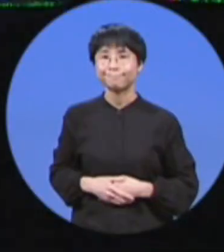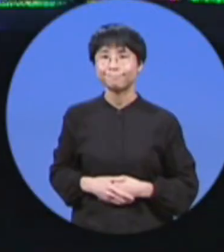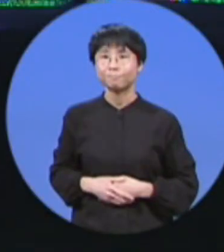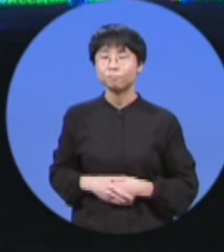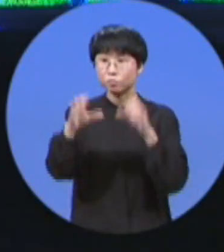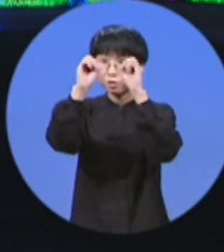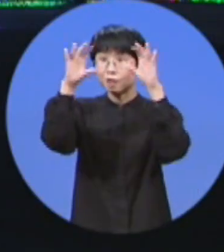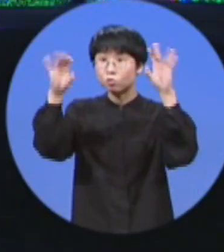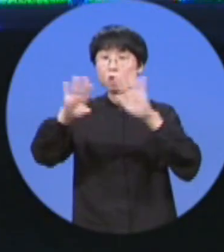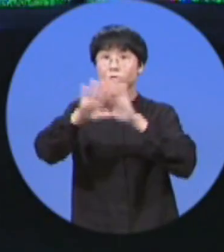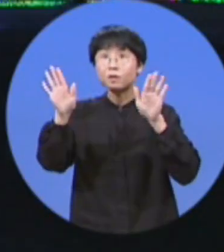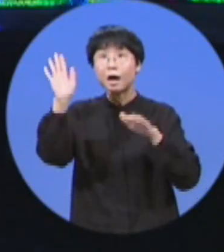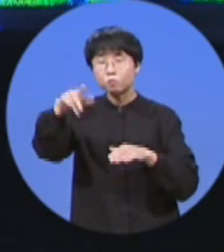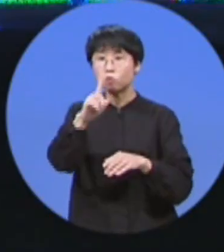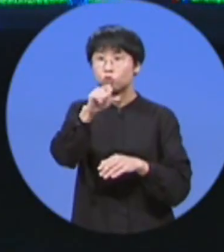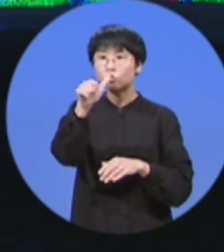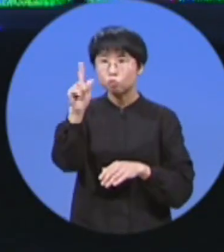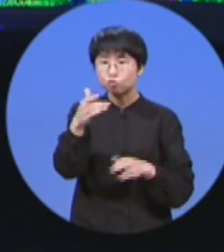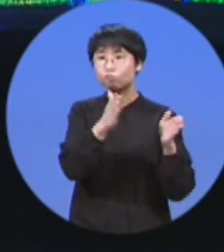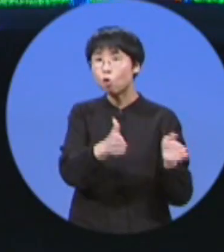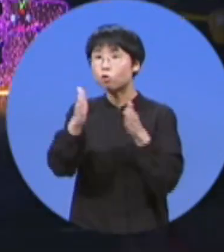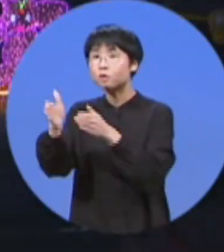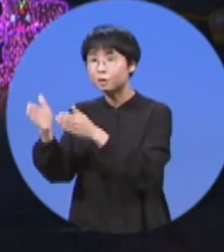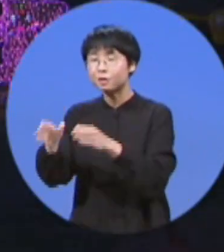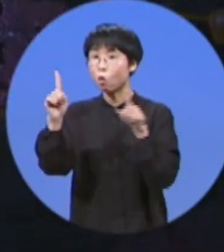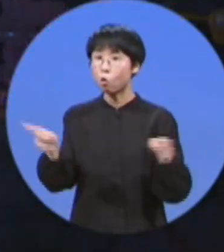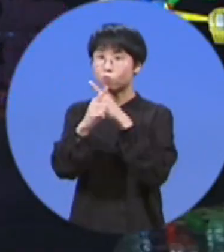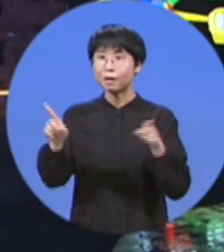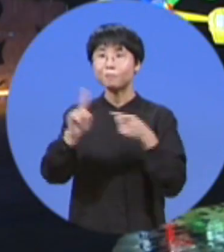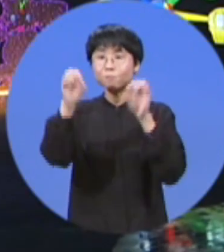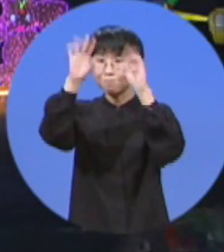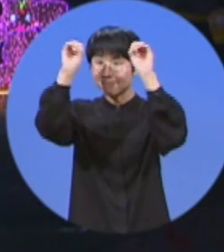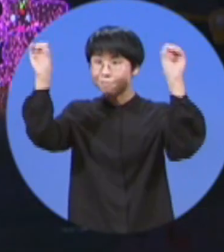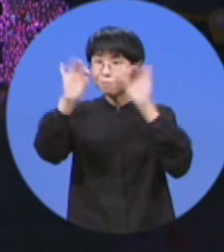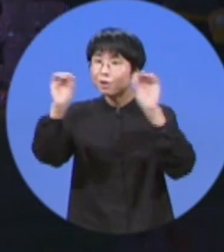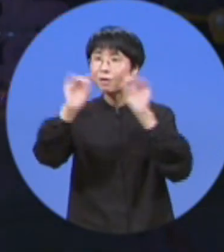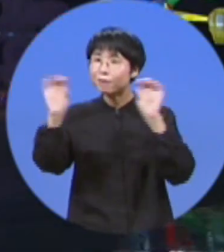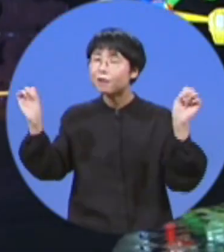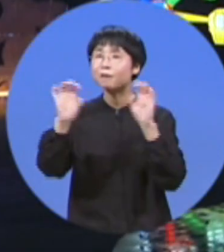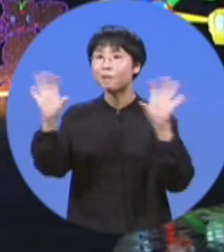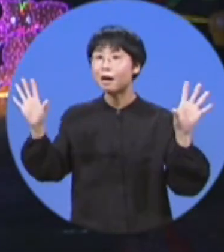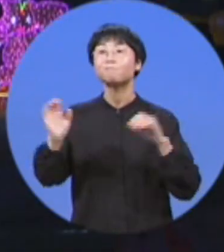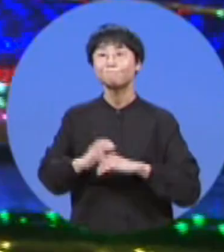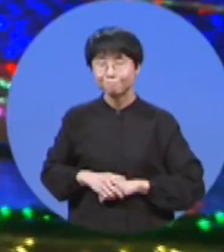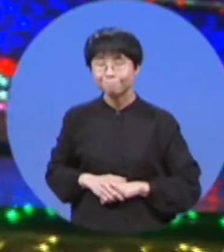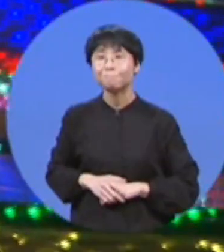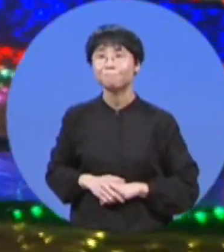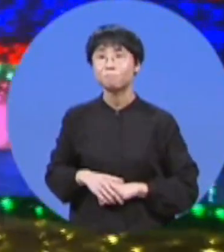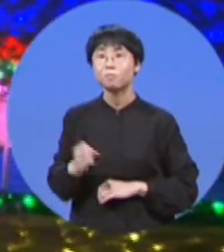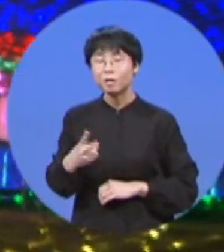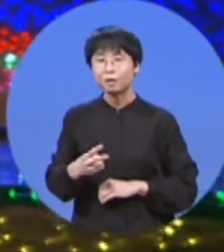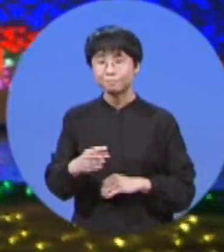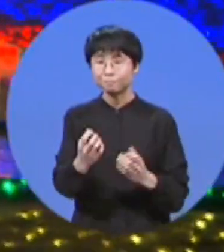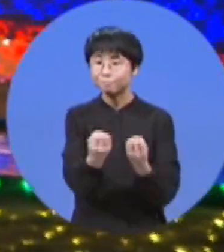点灯後15分おきに音楽に合わせて光が点滅するダイナミックなショーに始まり、地上のイ